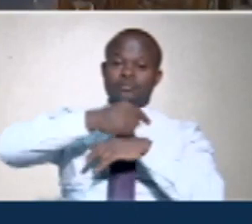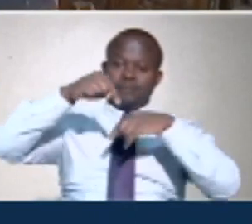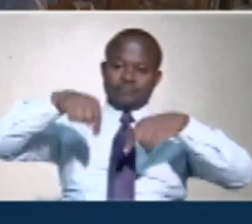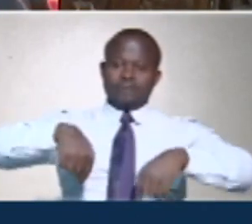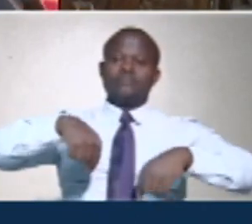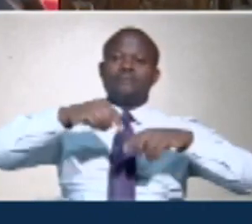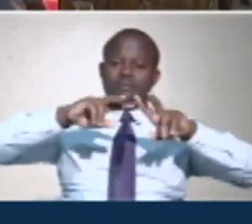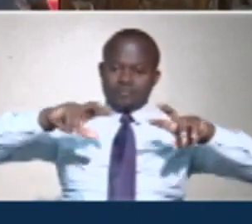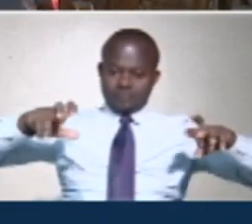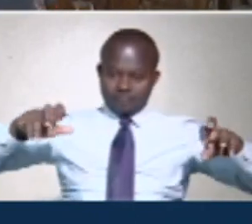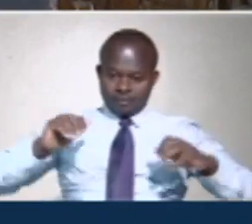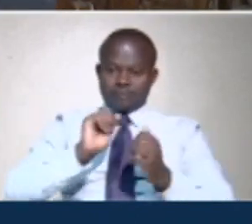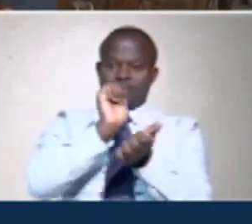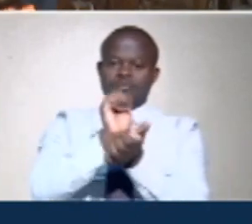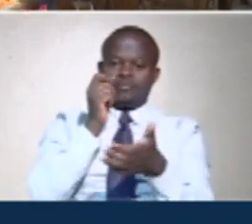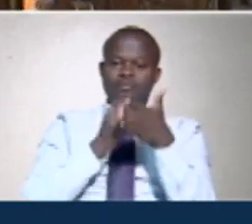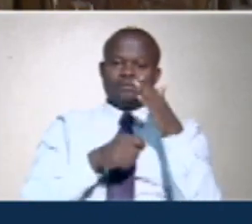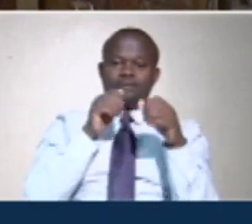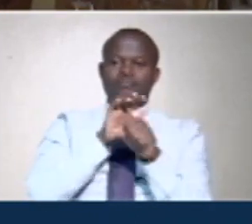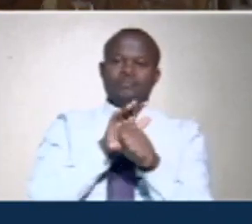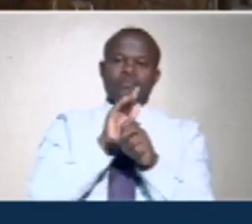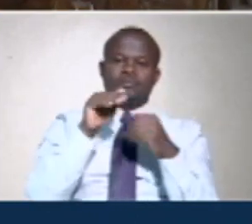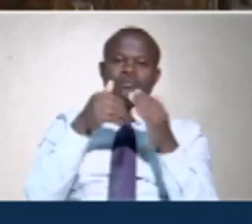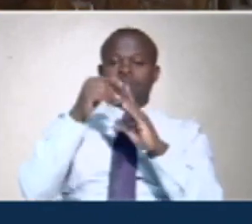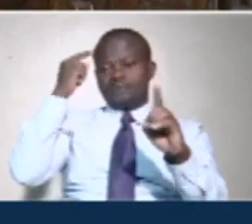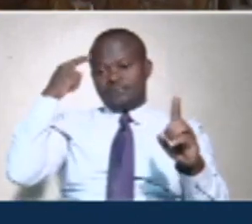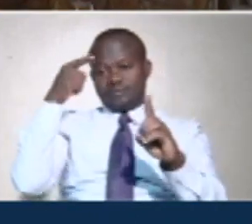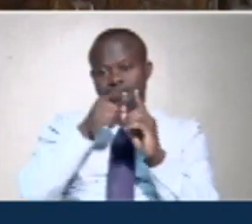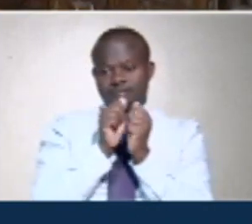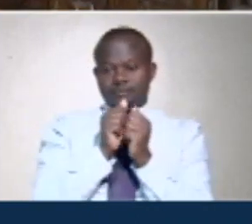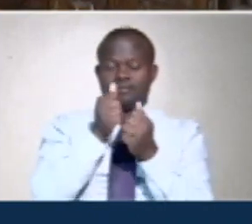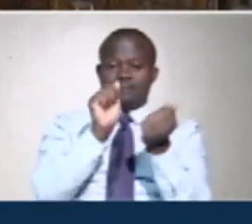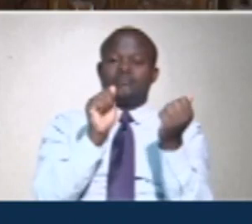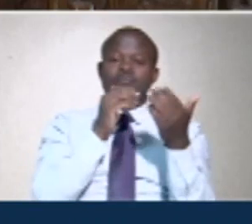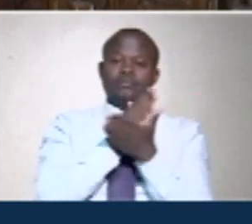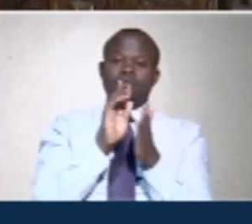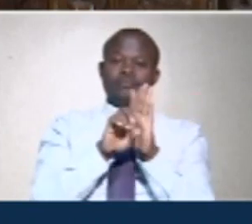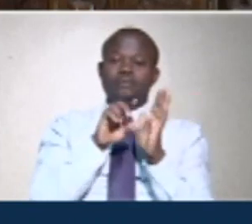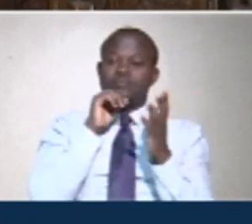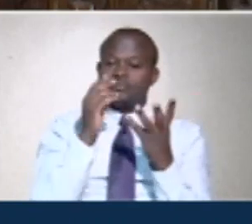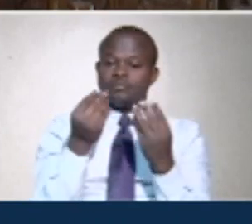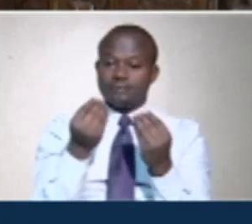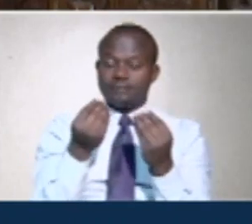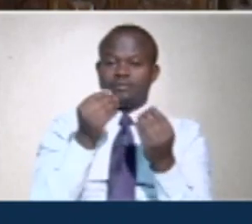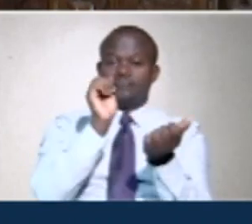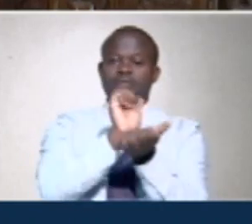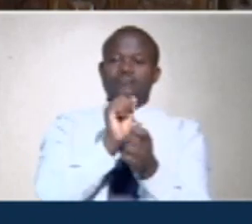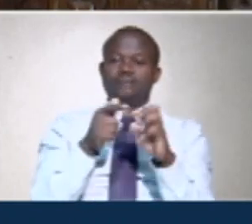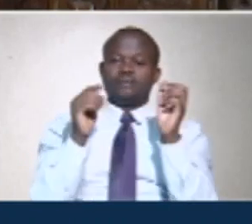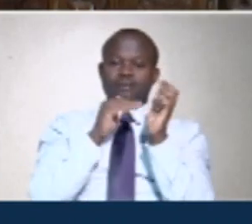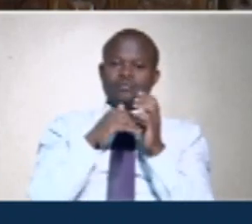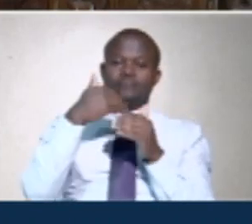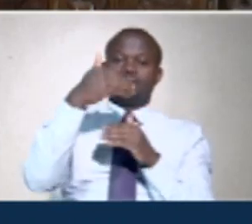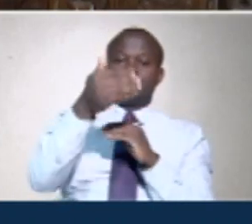nanone gusuzuma n'ibihano ubaca cyane cyane babandi babigambiriye itegeko rero mu by'ukuri sokoroshya ibihano ahubwo ni